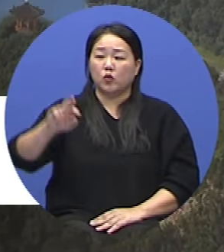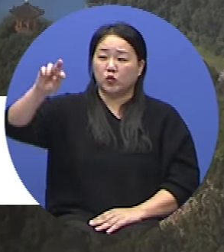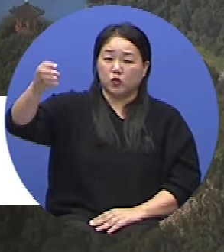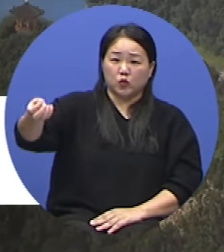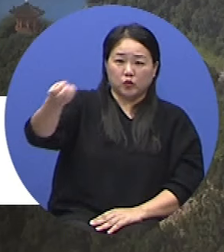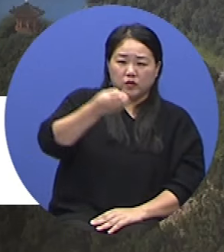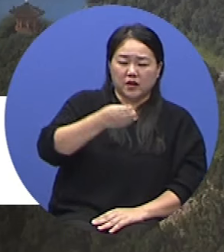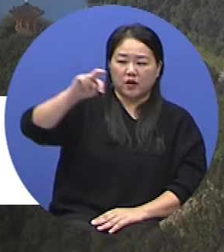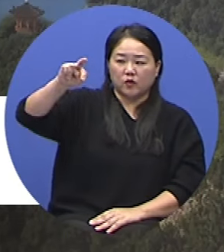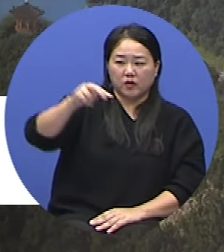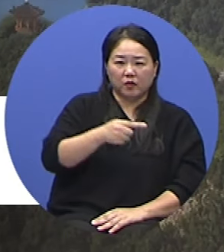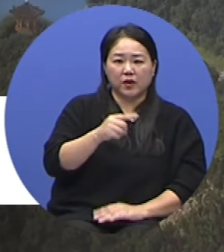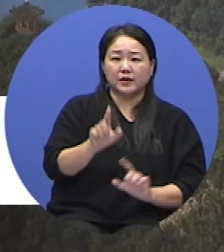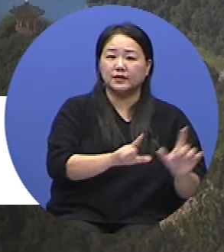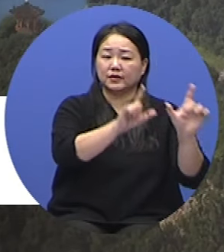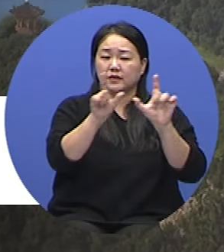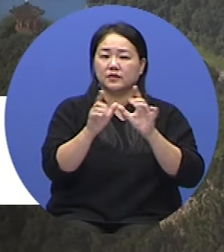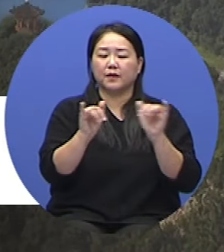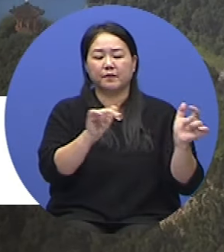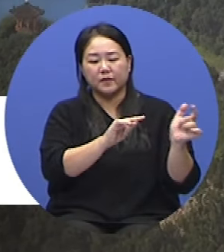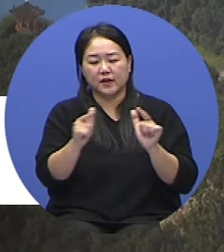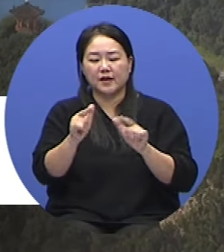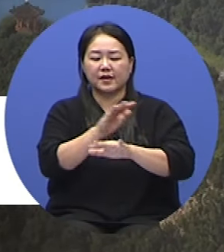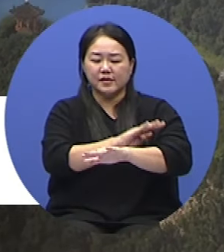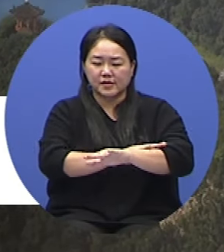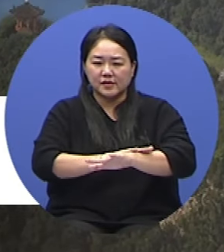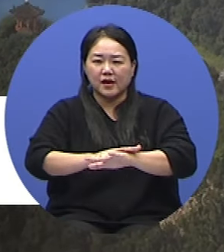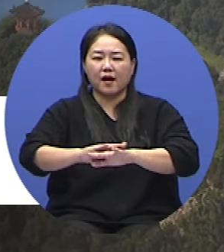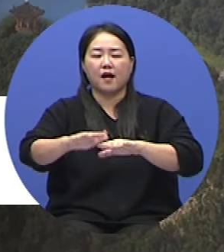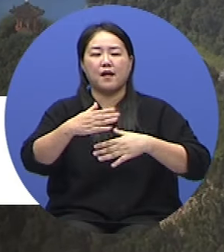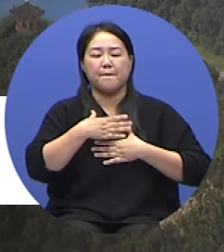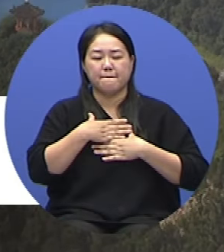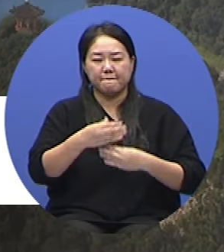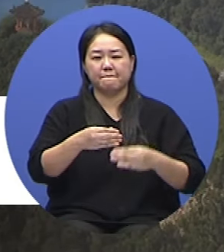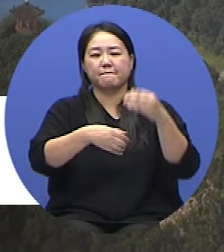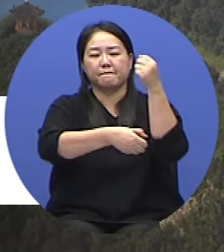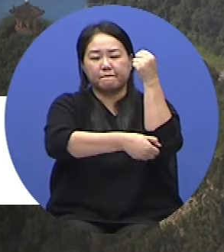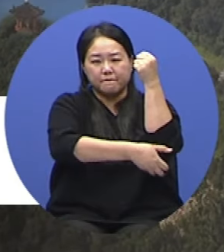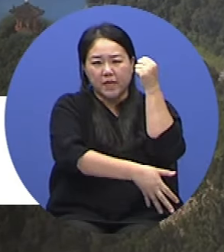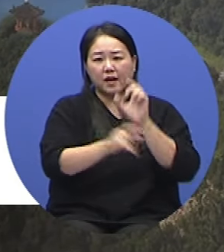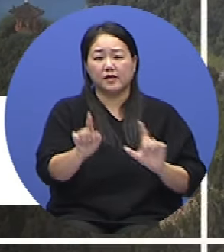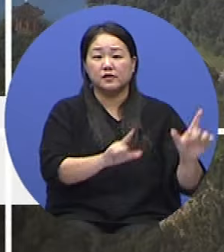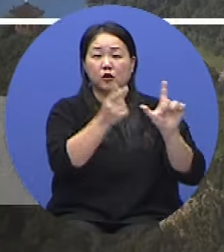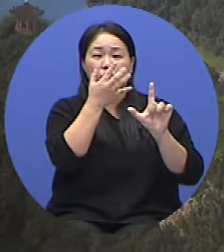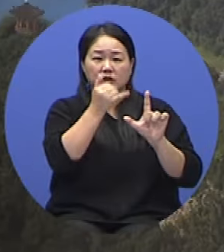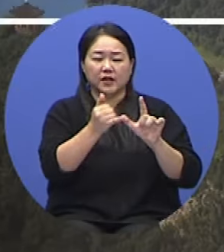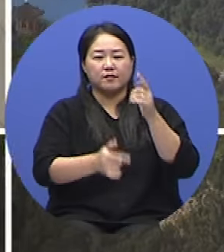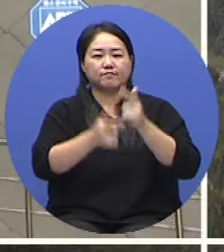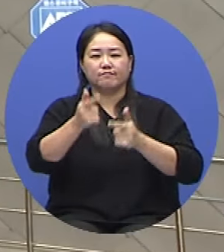안정적으로 지역에 정착할 수 있도록 다양한 맞춤형 사업을 추진하겠습니다.